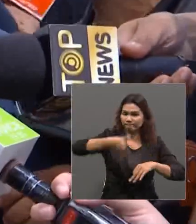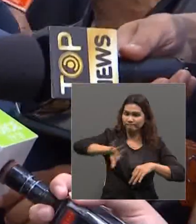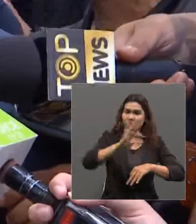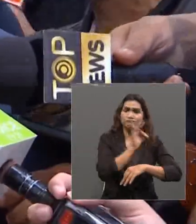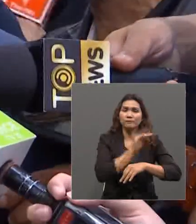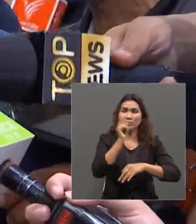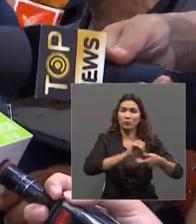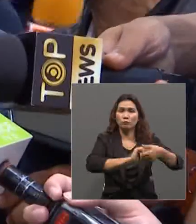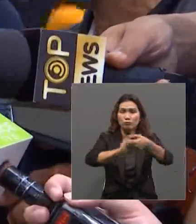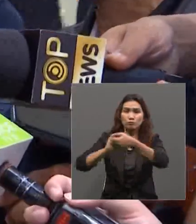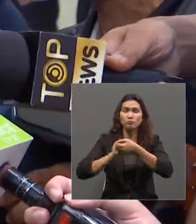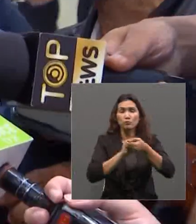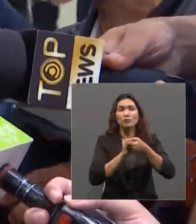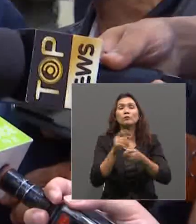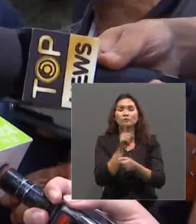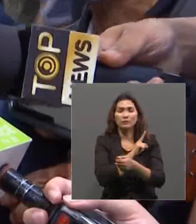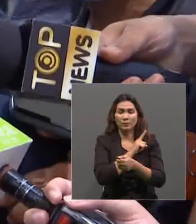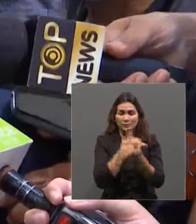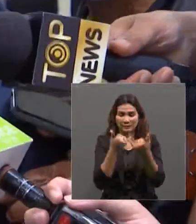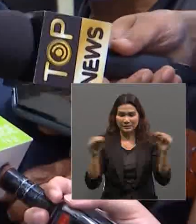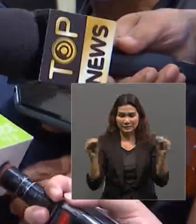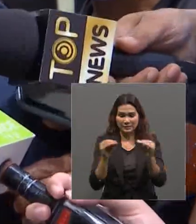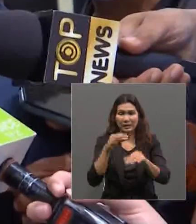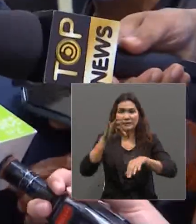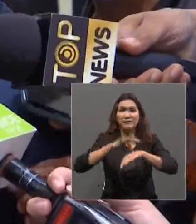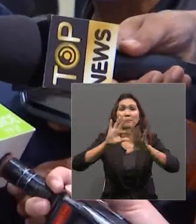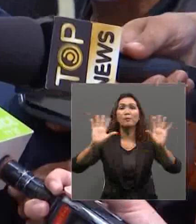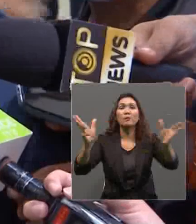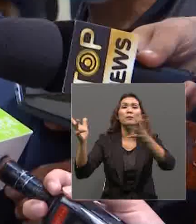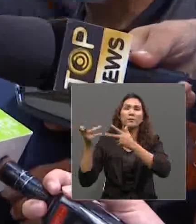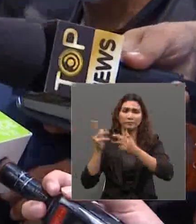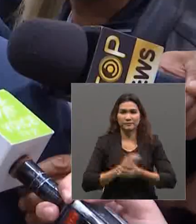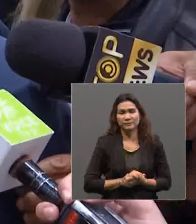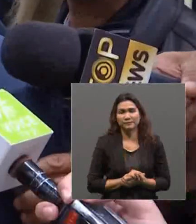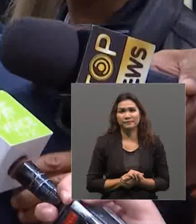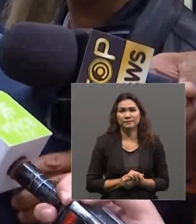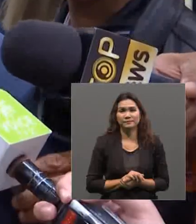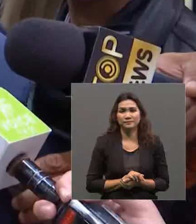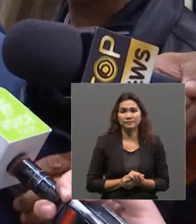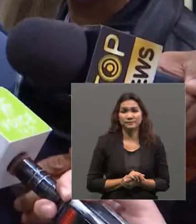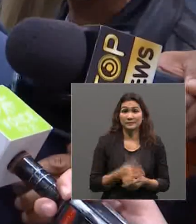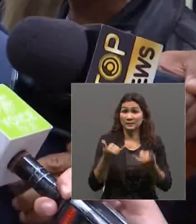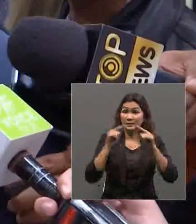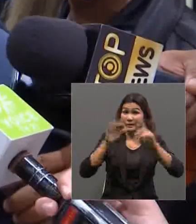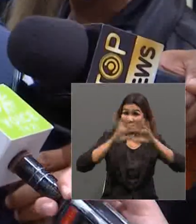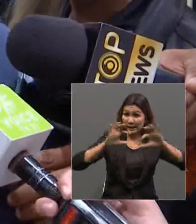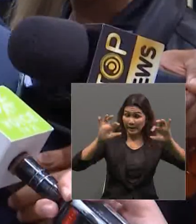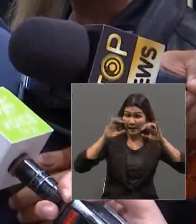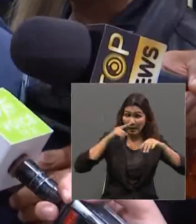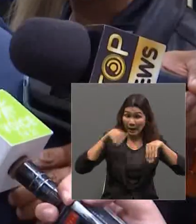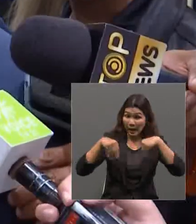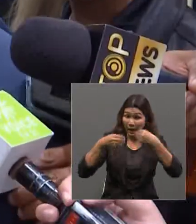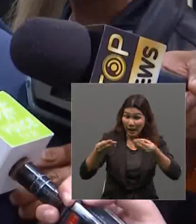าชิกกับการทำหน้าที่ในช่วงสุดท้ายก่อนหมดวาระค่ะ ทางรัฐบาลเตรียมจะล็อบบี้การเพิ่ม